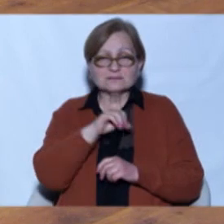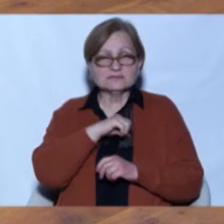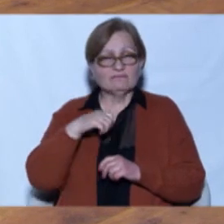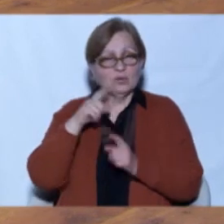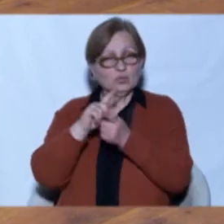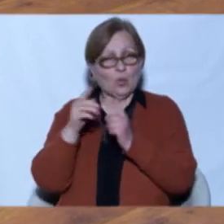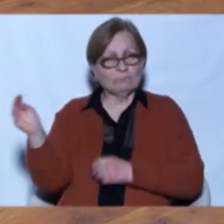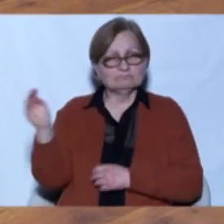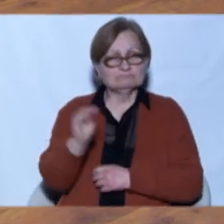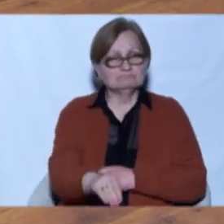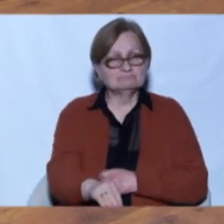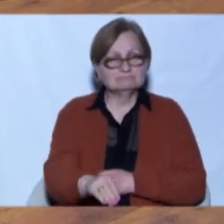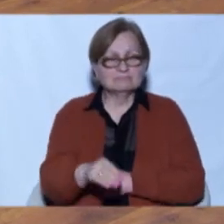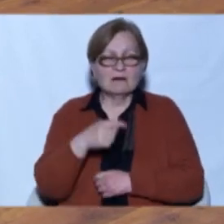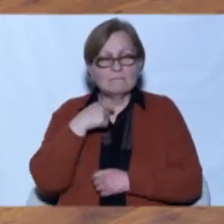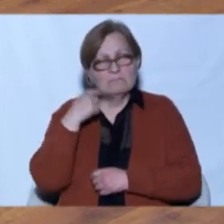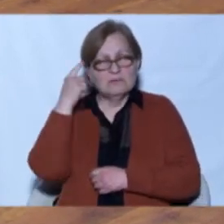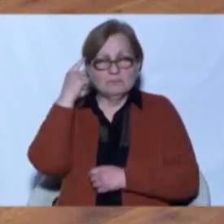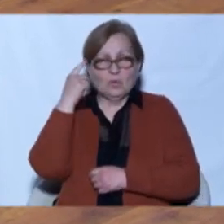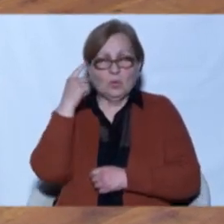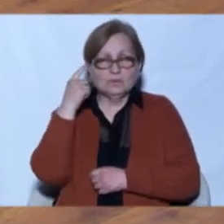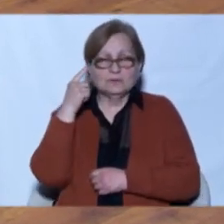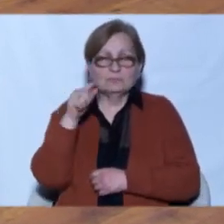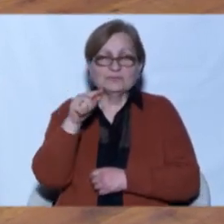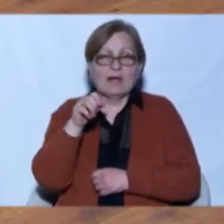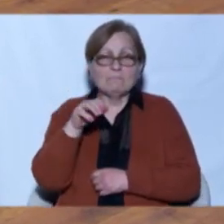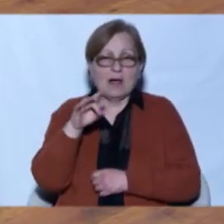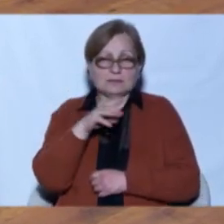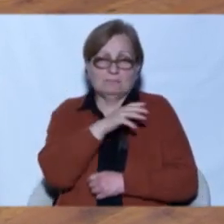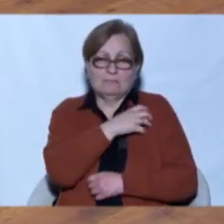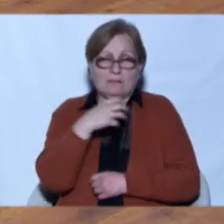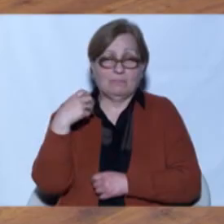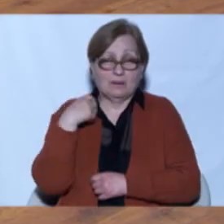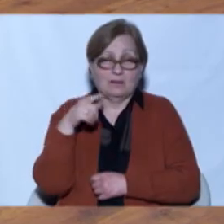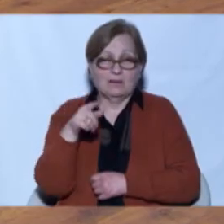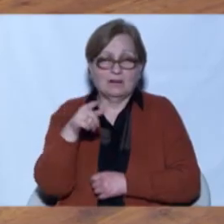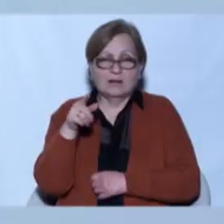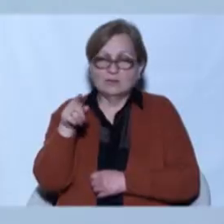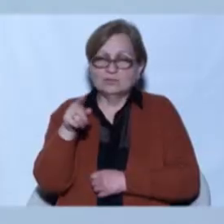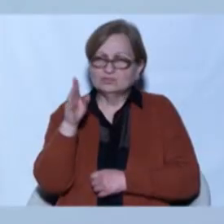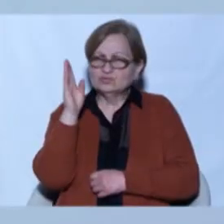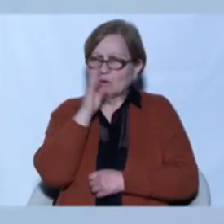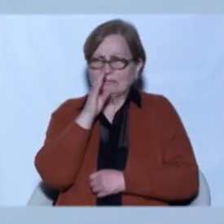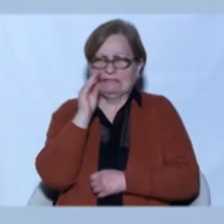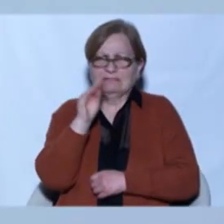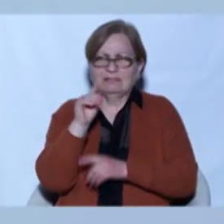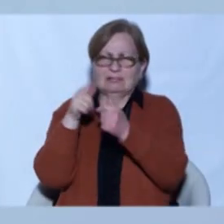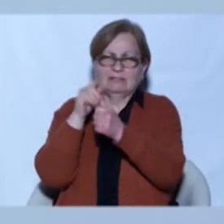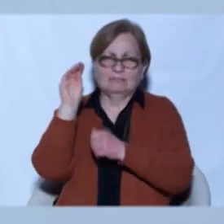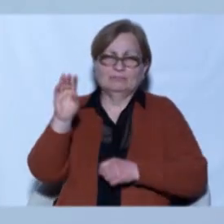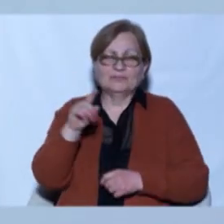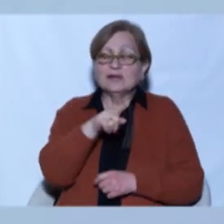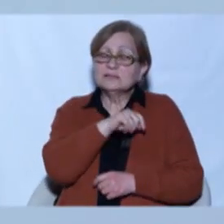ჩაუდგამს. მგონია, რომ თამარი შემთხვევით არ არის ნახსენები და აბა დაფიქრდი